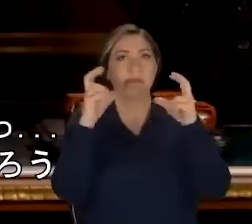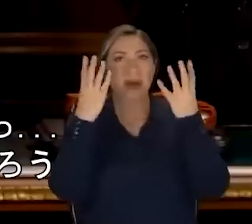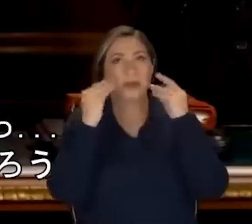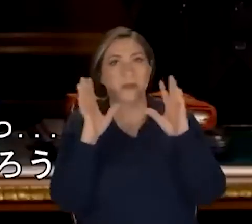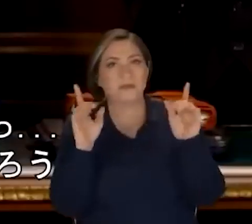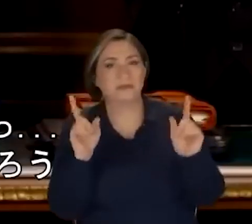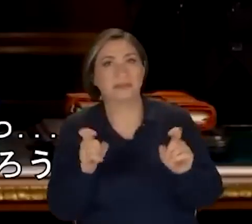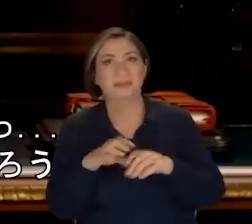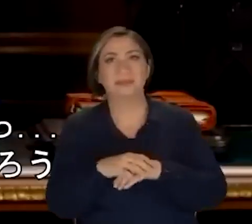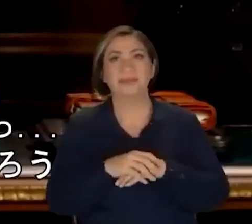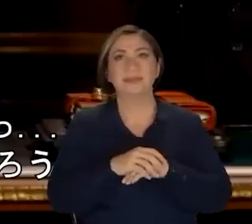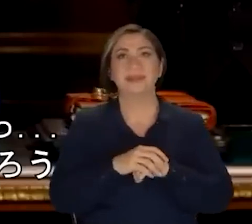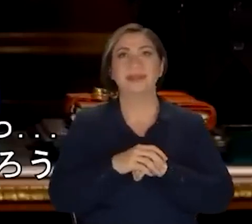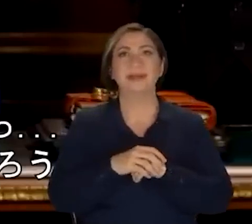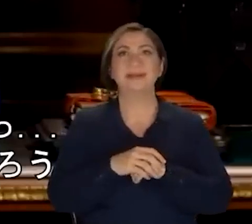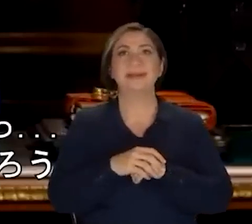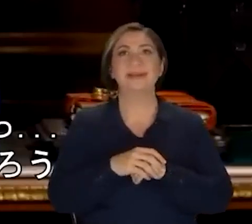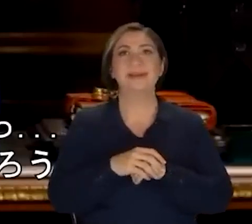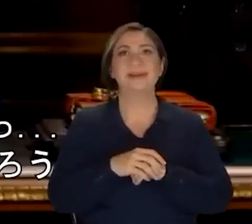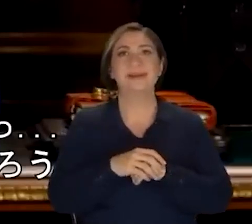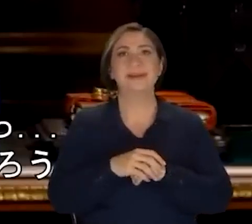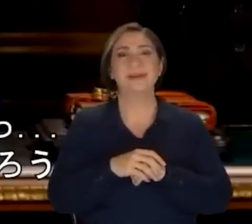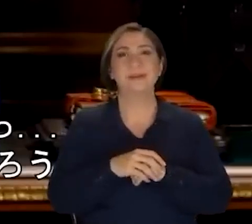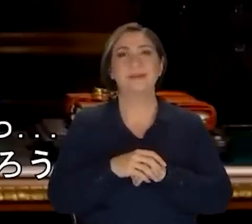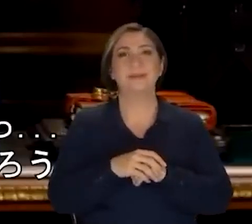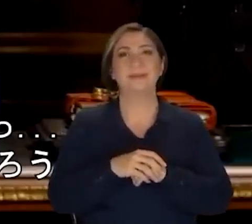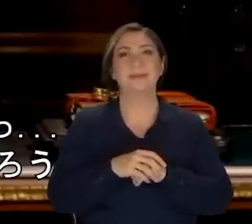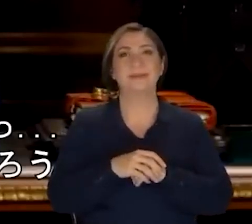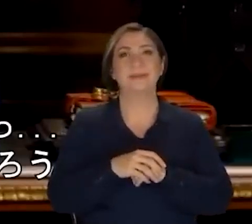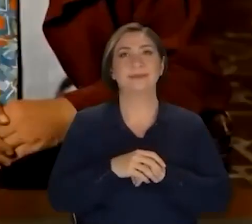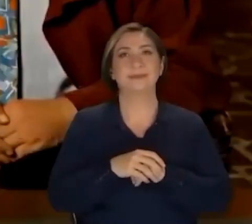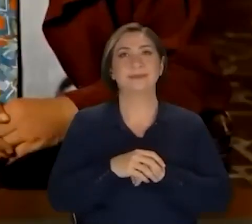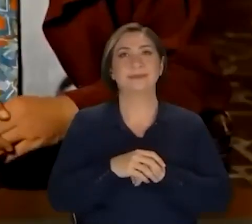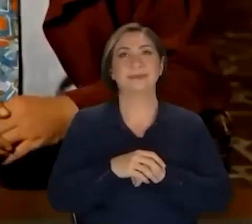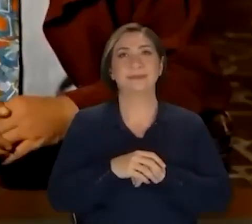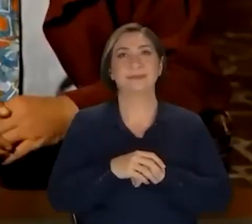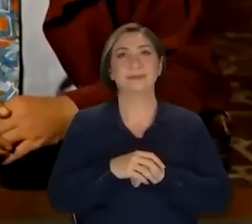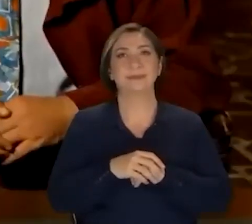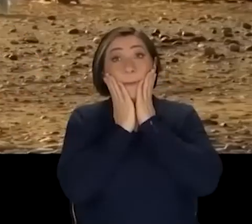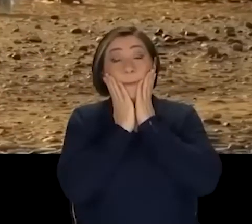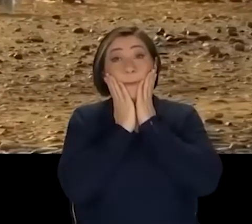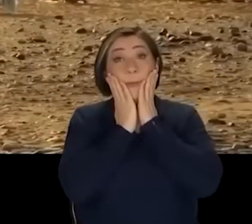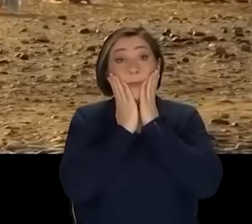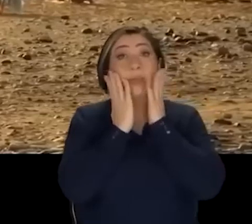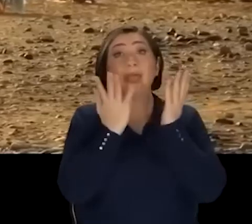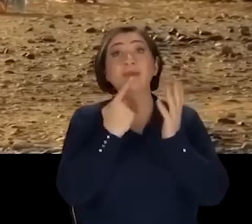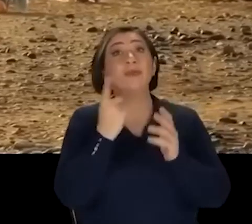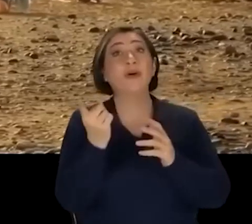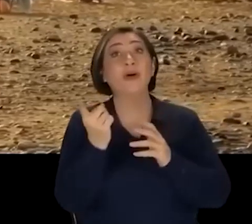asshole. Honmani bakaranka. Omer ohka. Vakat derunaranan kahiyu bakkayaro. Ben de yok. De ya.